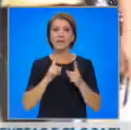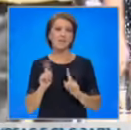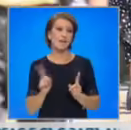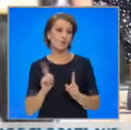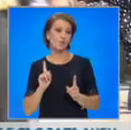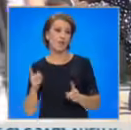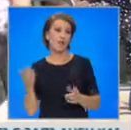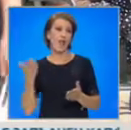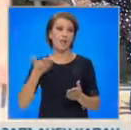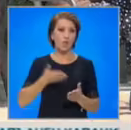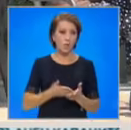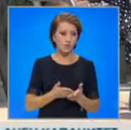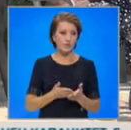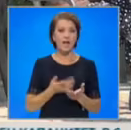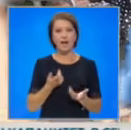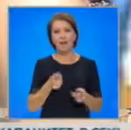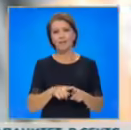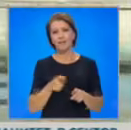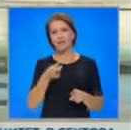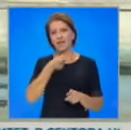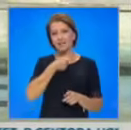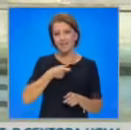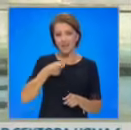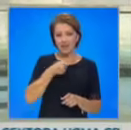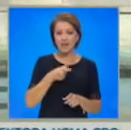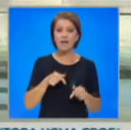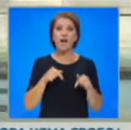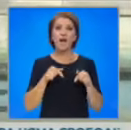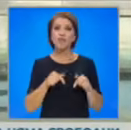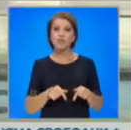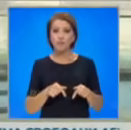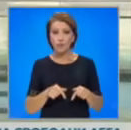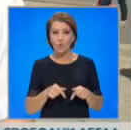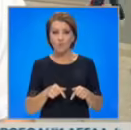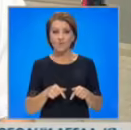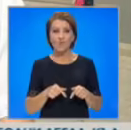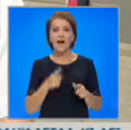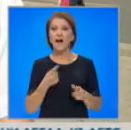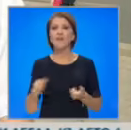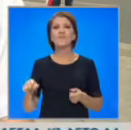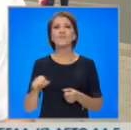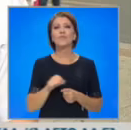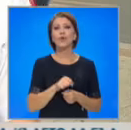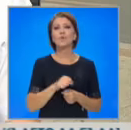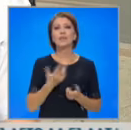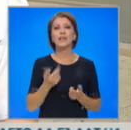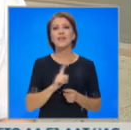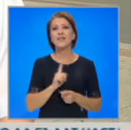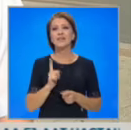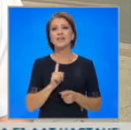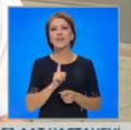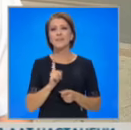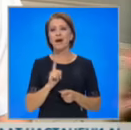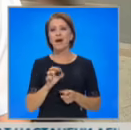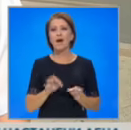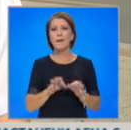когато наложим ние ограничения за заведенията, това нещо не води до тази мерка 60 към 40,